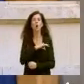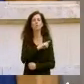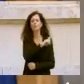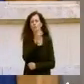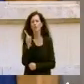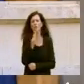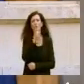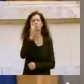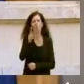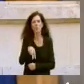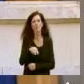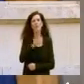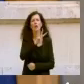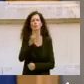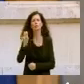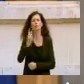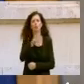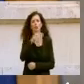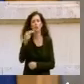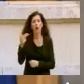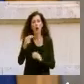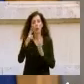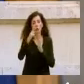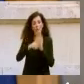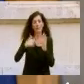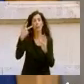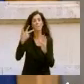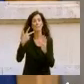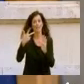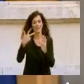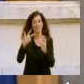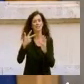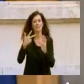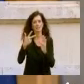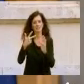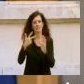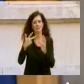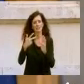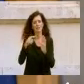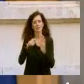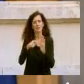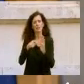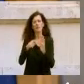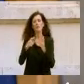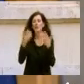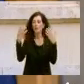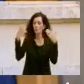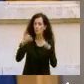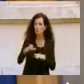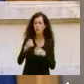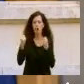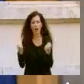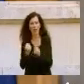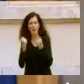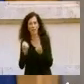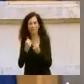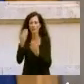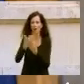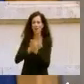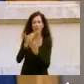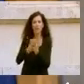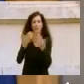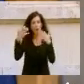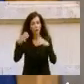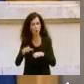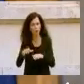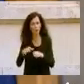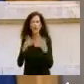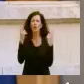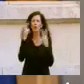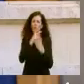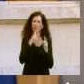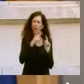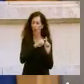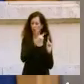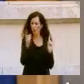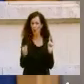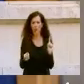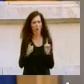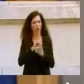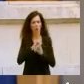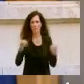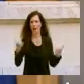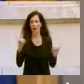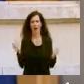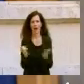euro per tre mesi per illustrare di attività o fatturato non era successo mai prima nella nostra